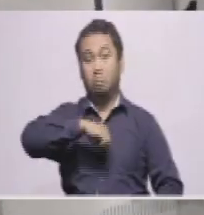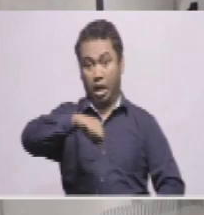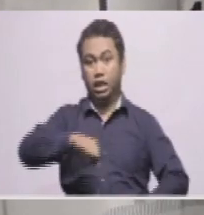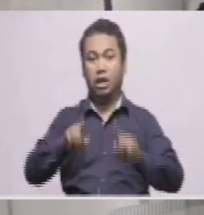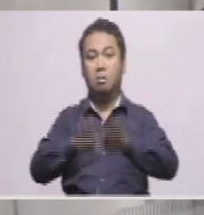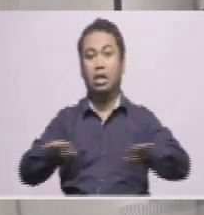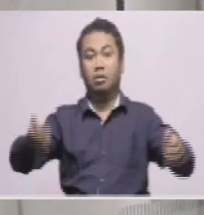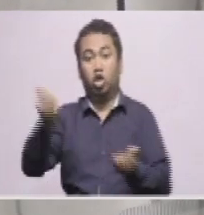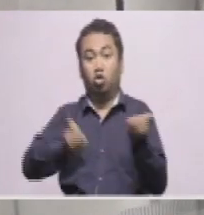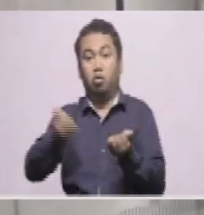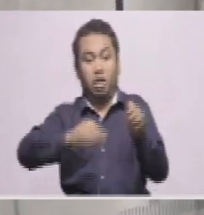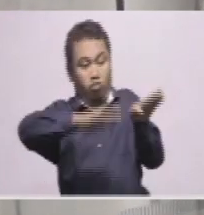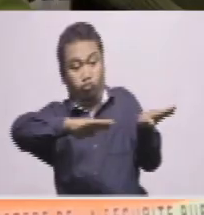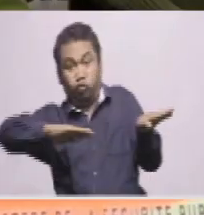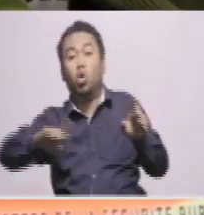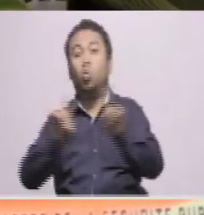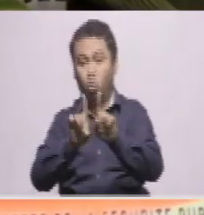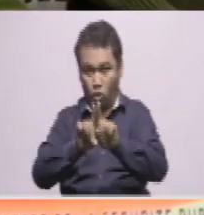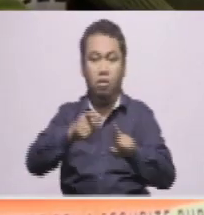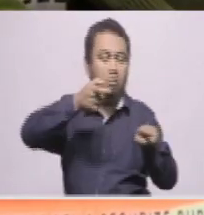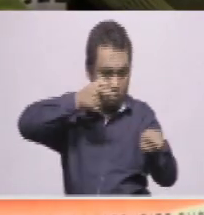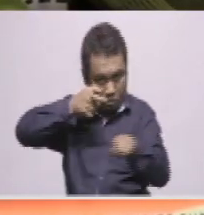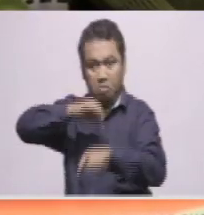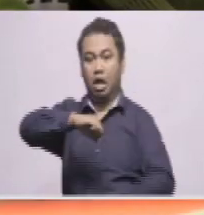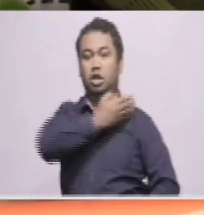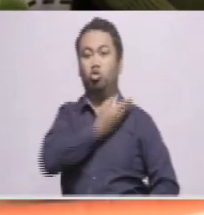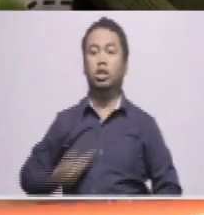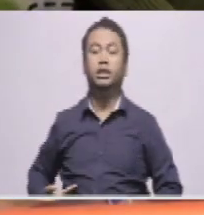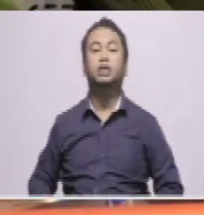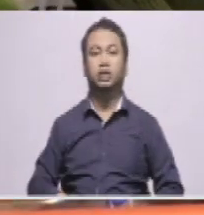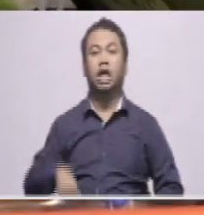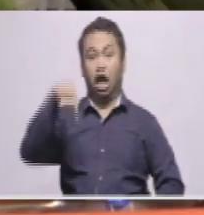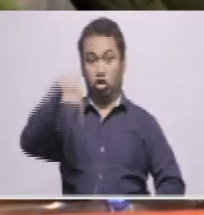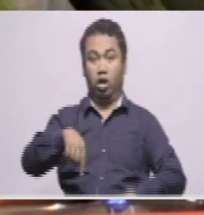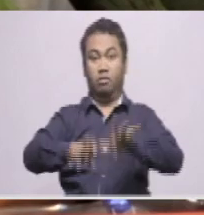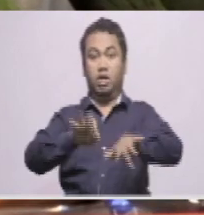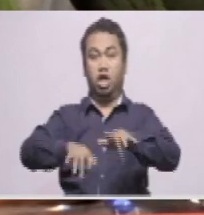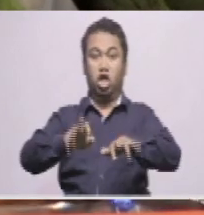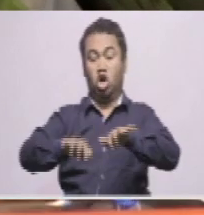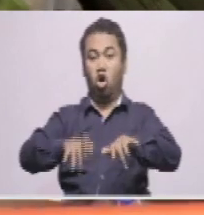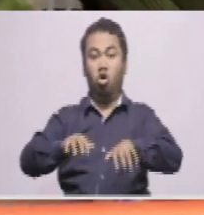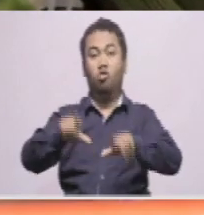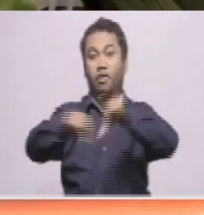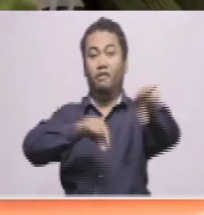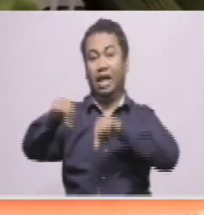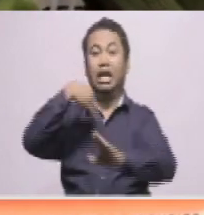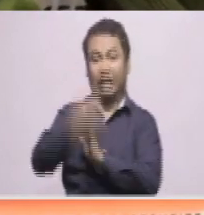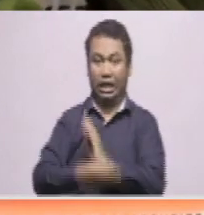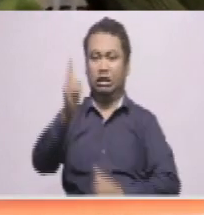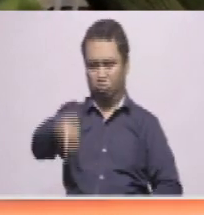miasa daholo mihitsy andro misokatra mihitsy zany androandroany dia miasa daholo reo fa zay efa niodina tany ny atare jeneraly koa moa vavy niarany fa niodina tany koa